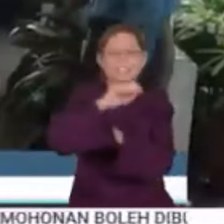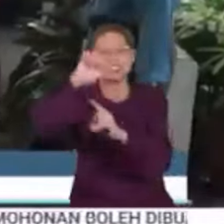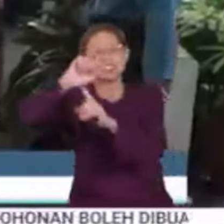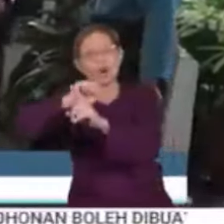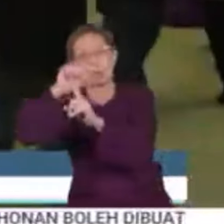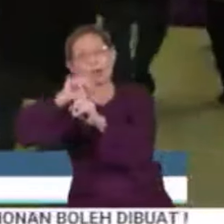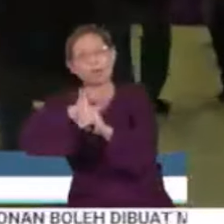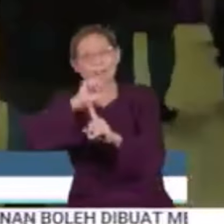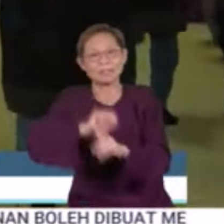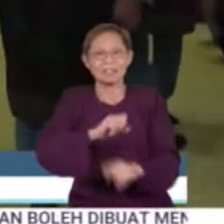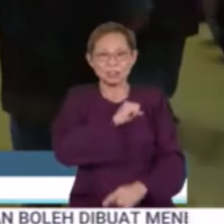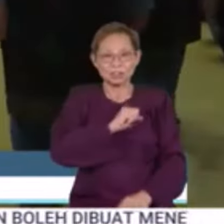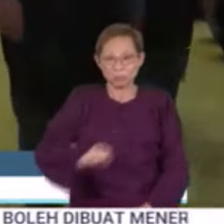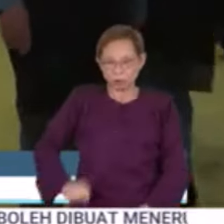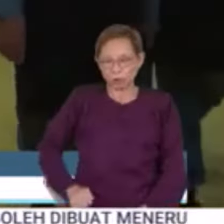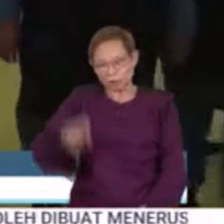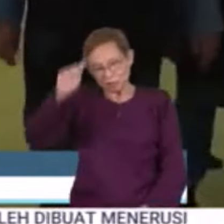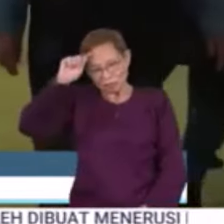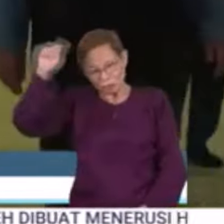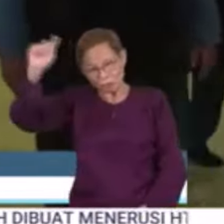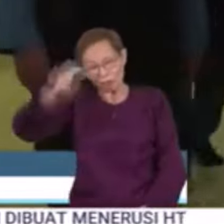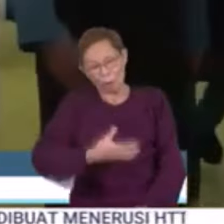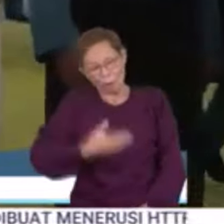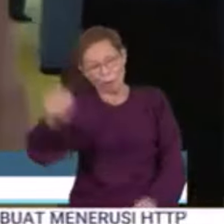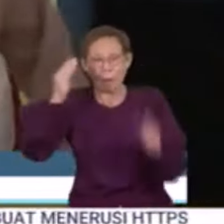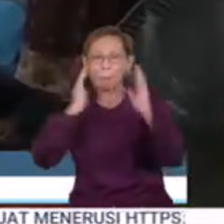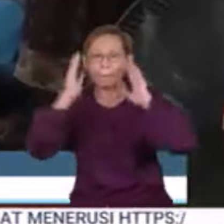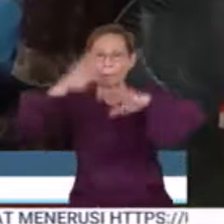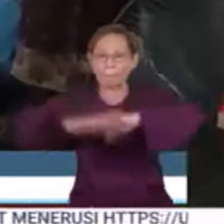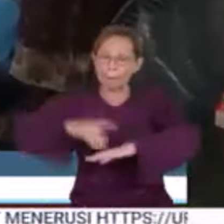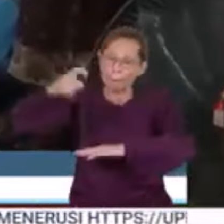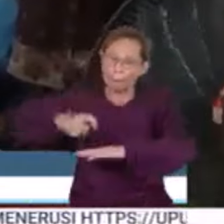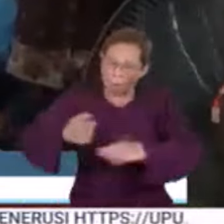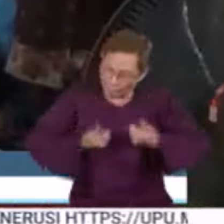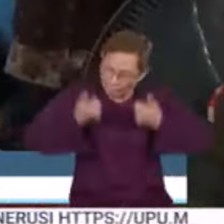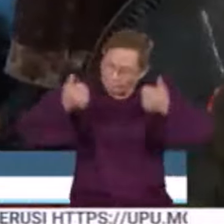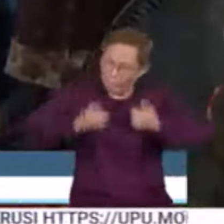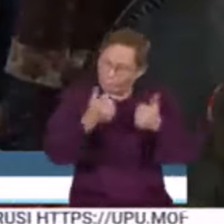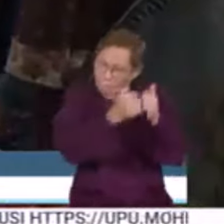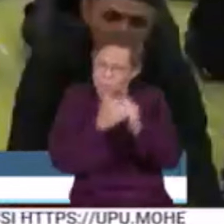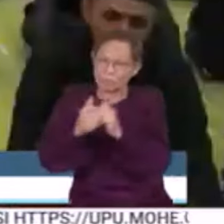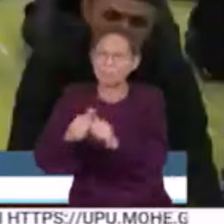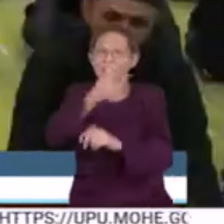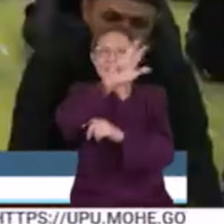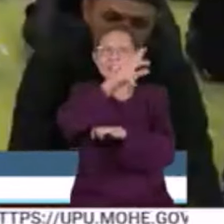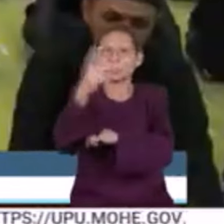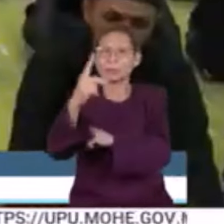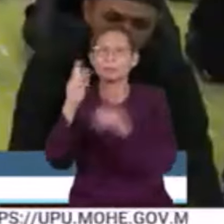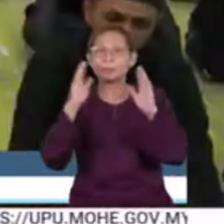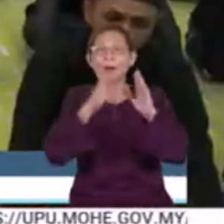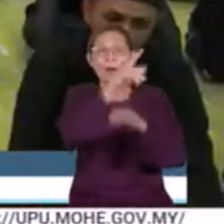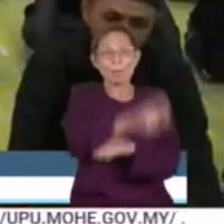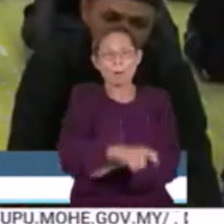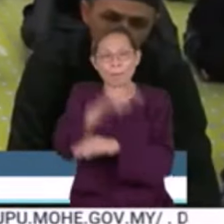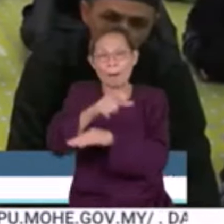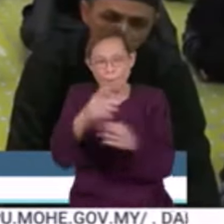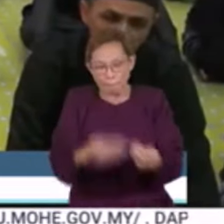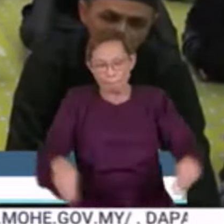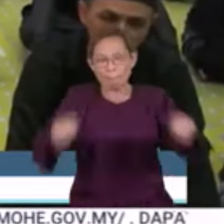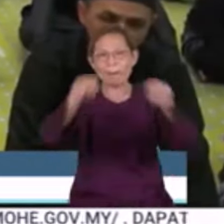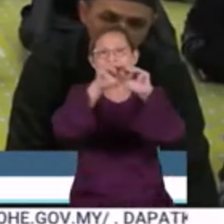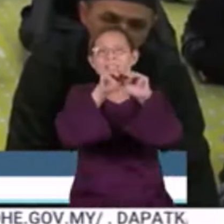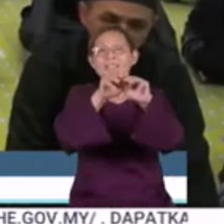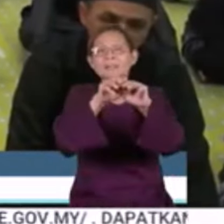Sultan Terengganu Sultan Mizan Zainal Abidin pula berangkat menunaikan solat sunat aidil fitri bersama 3000 jemaah di masjid